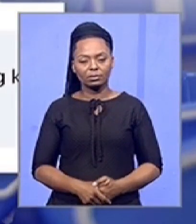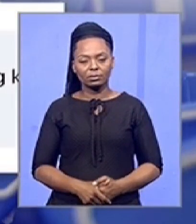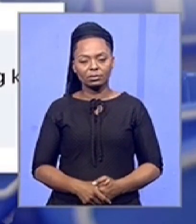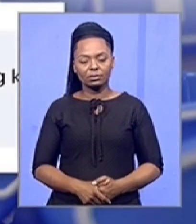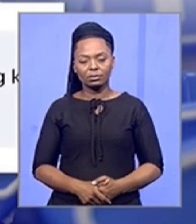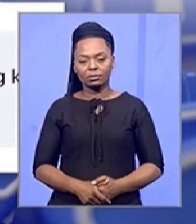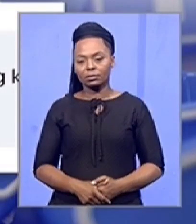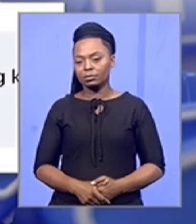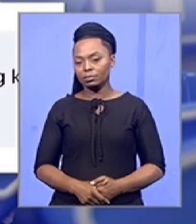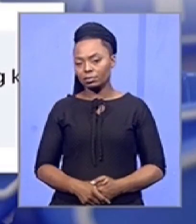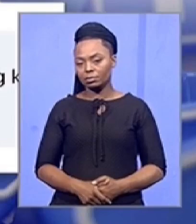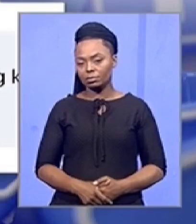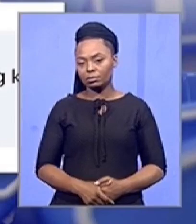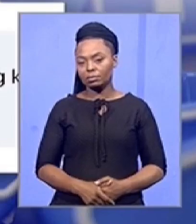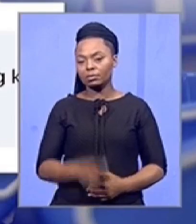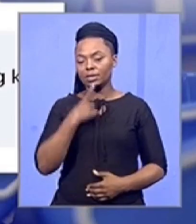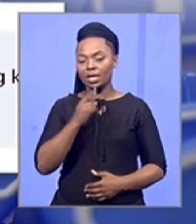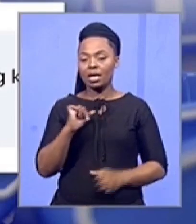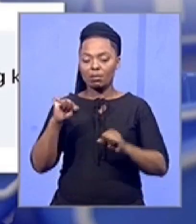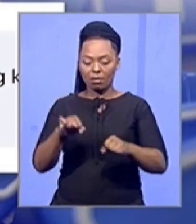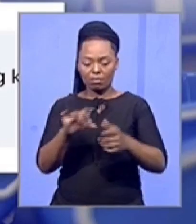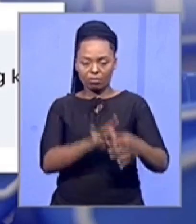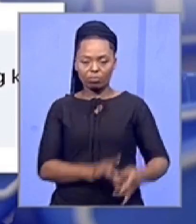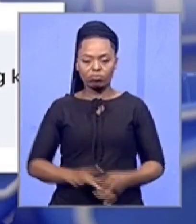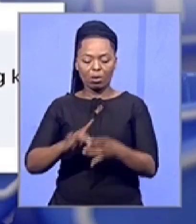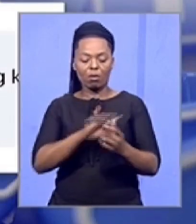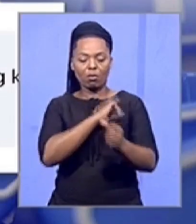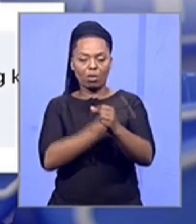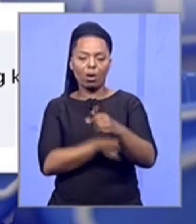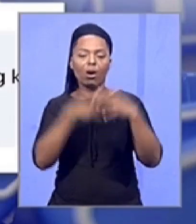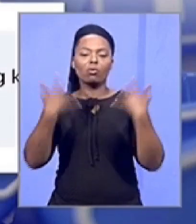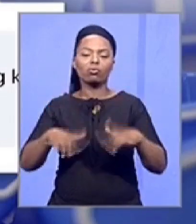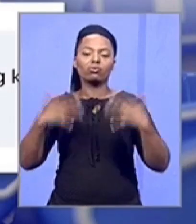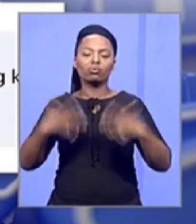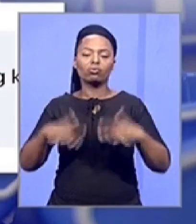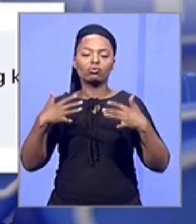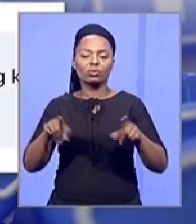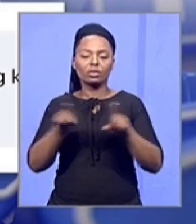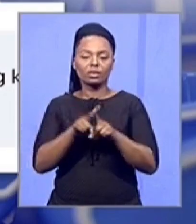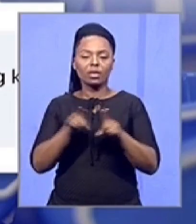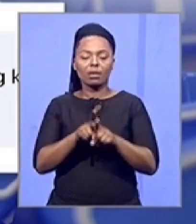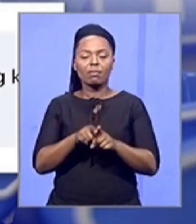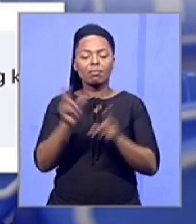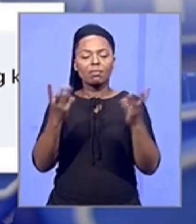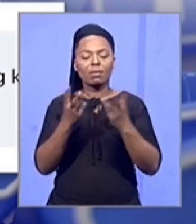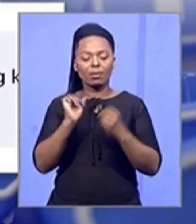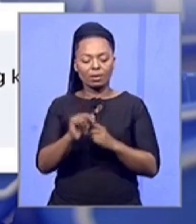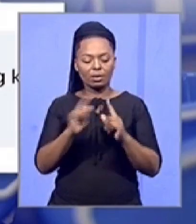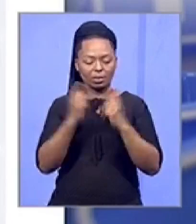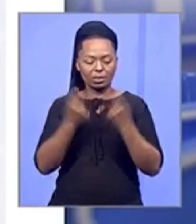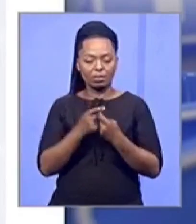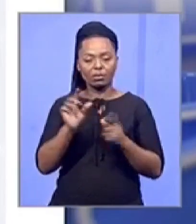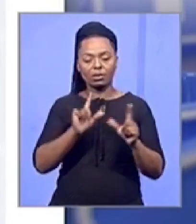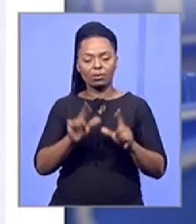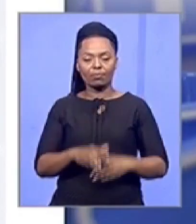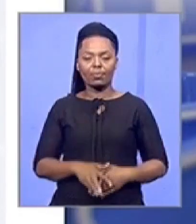Mogale Hlapanena o re kutlwano ke matla mme seo ke sona se etswang ke botsamaisi ha mmoho le dipapadi tsa sehlopha sa Sundowns